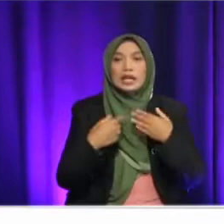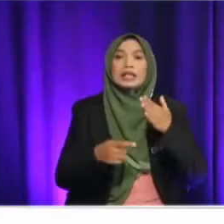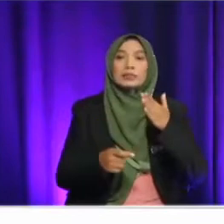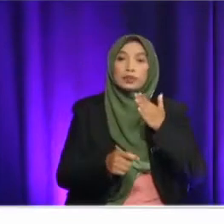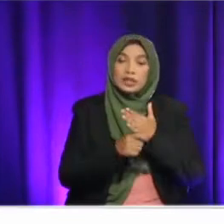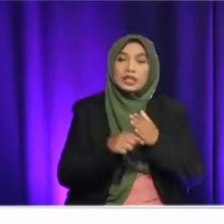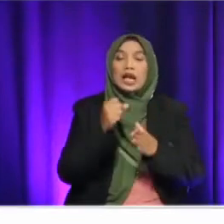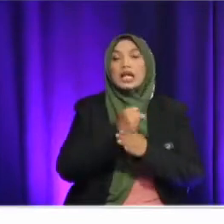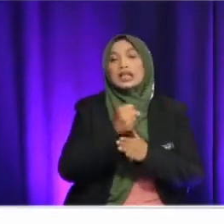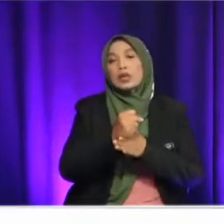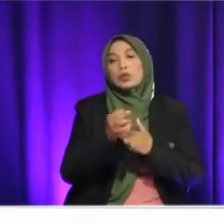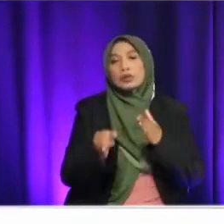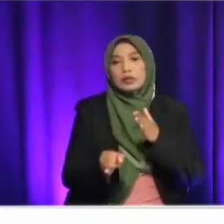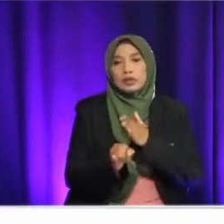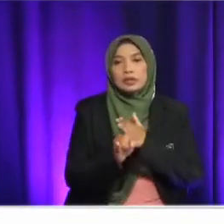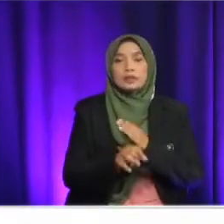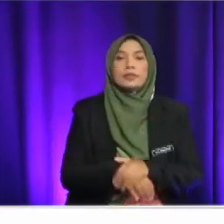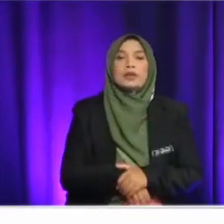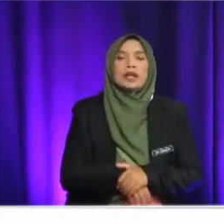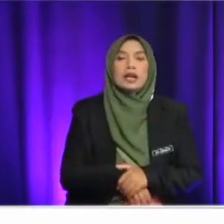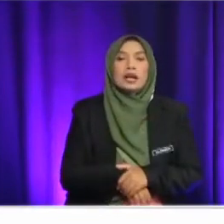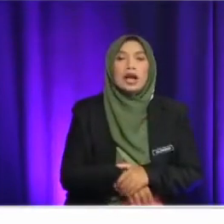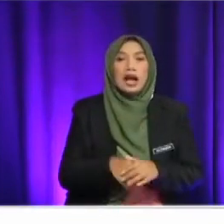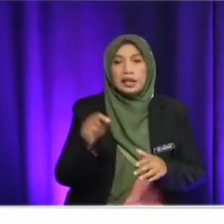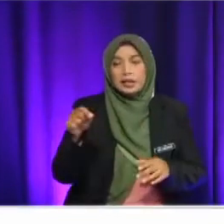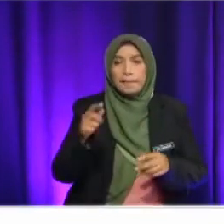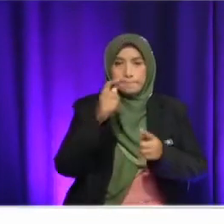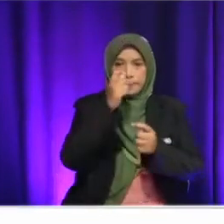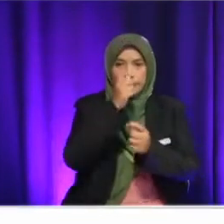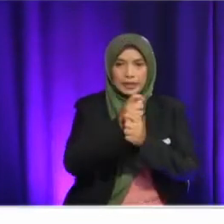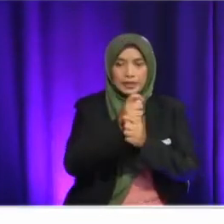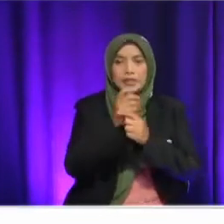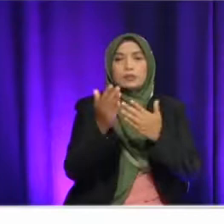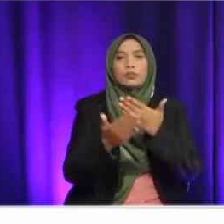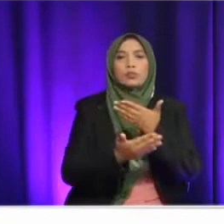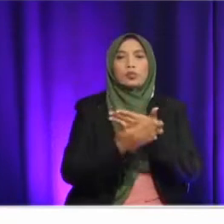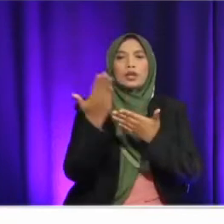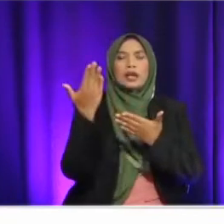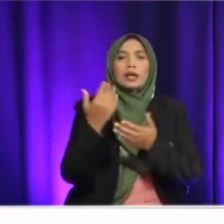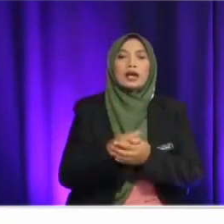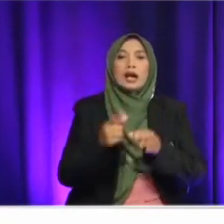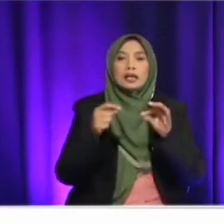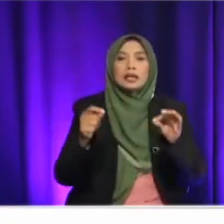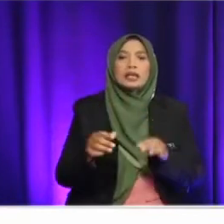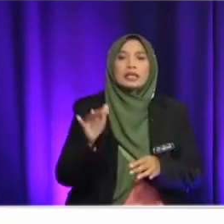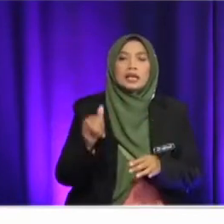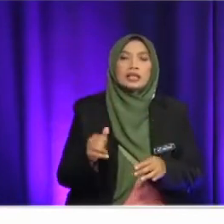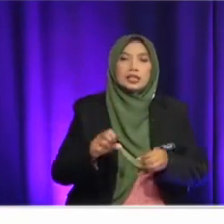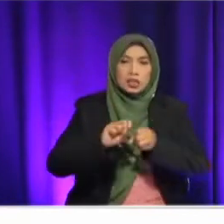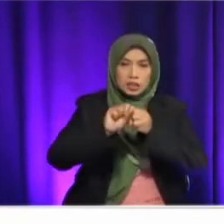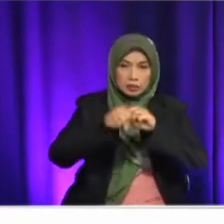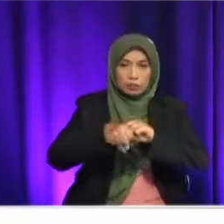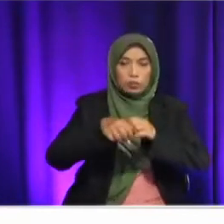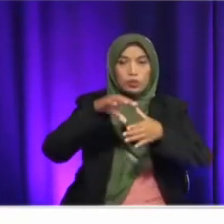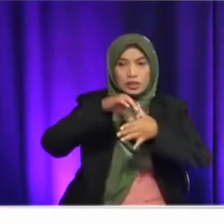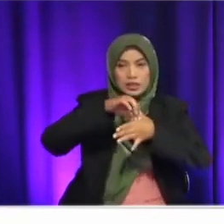Baik, seterusnya kita pergi kepada ayat penegas. Ayat penegas ini mudah kerana ayat penegas ialah ayat yang menyimpulkan isi